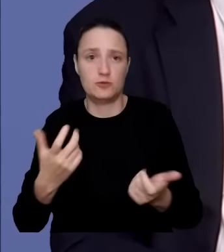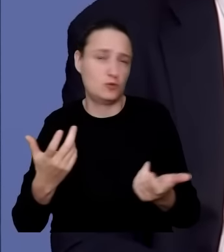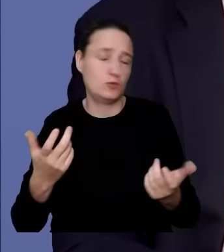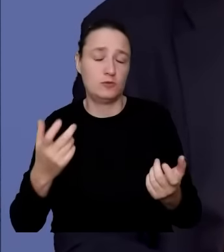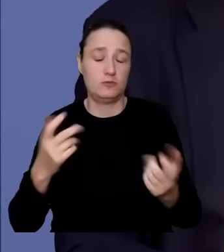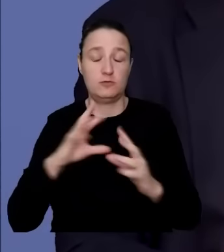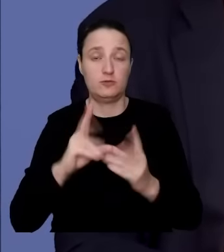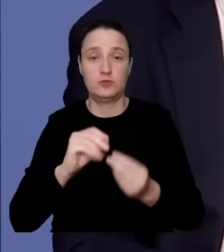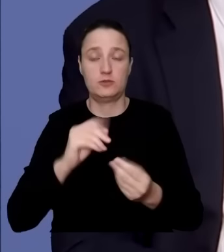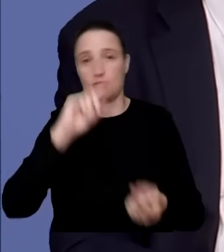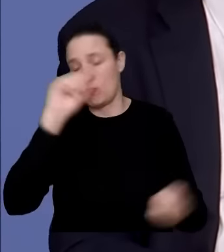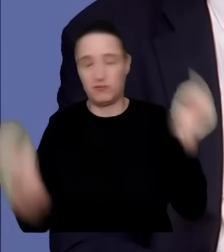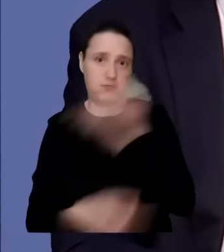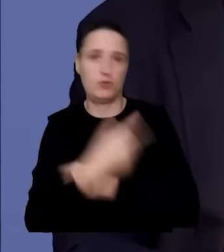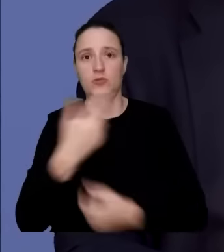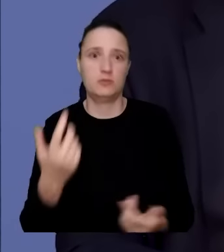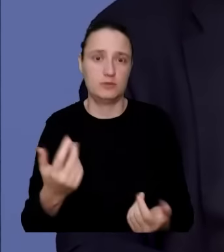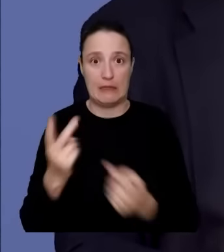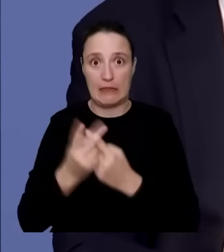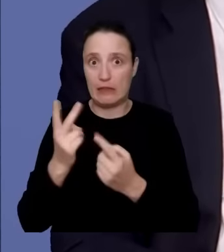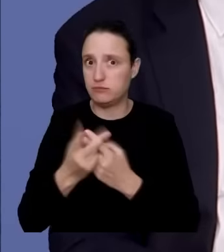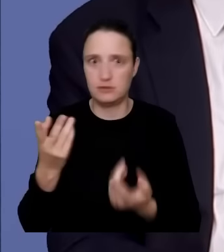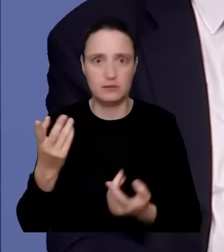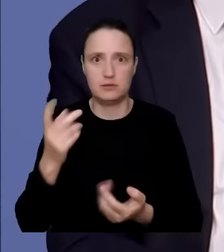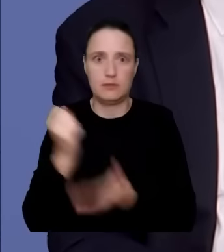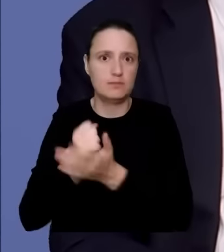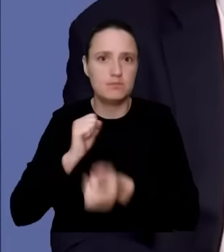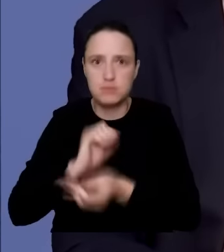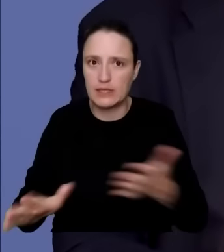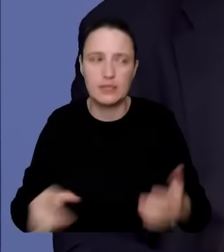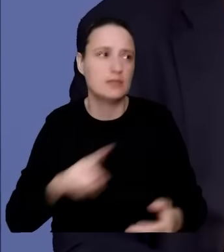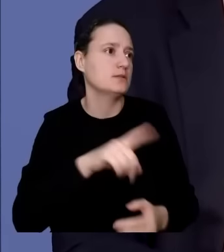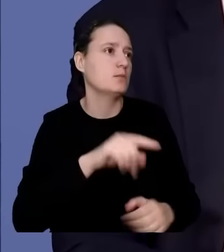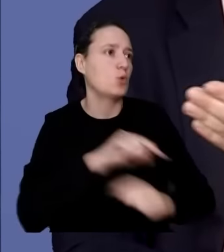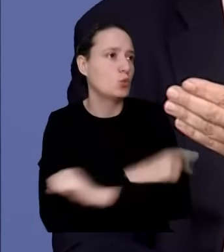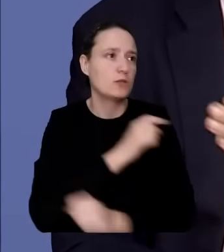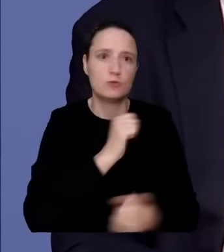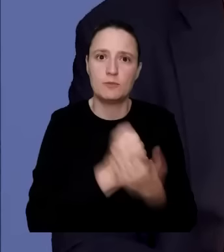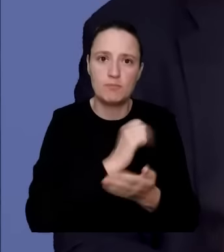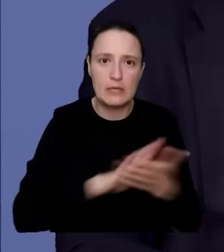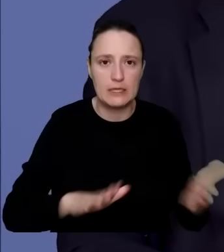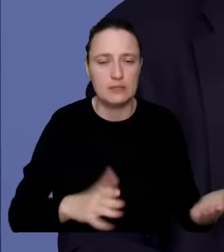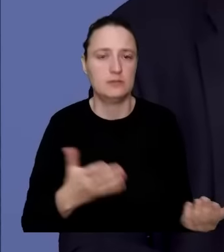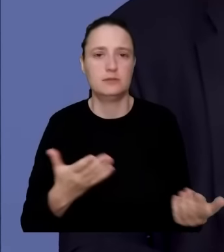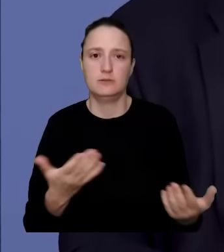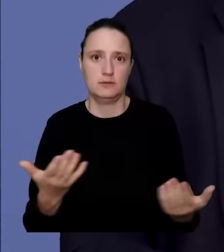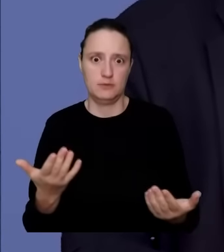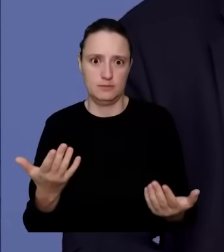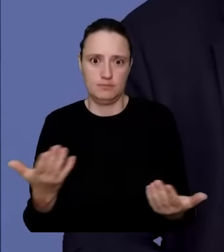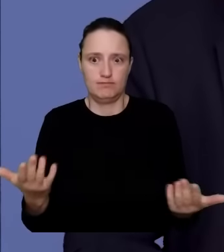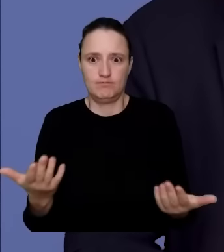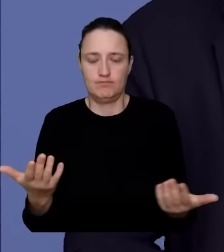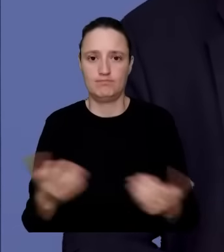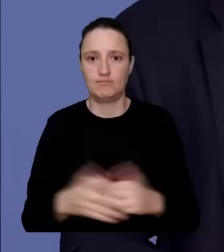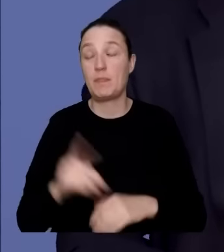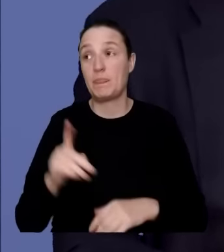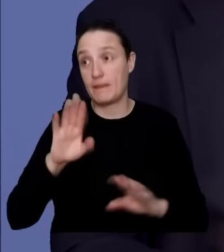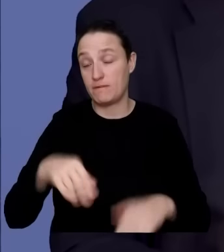nielegalną telewizją publiczną z nielegalną prokuraturą mamy do czynienia No i właśnie jak to brzmi to przecież kolega